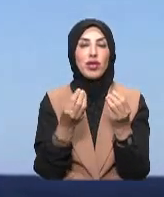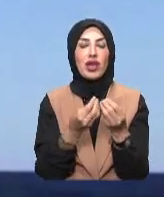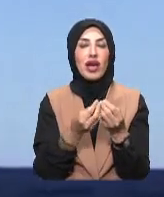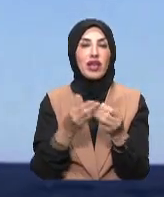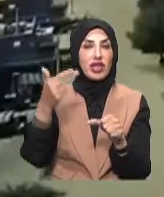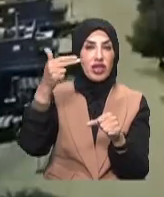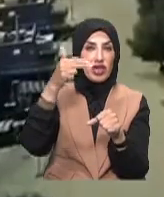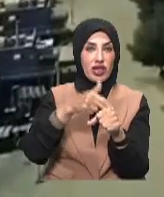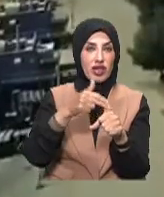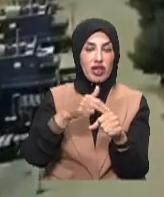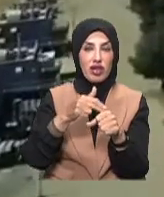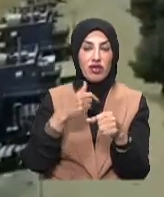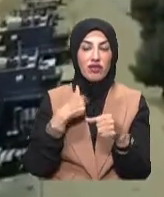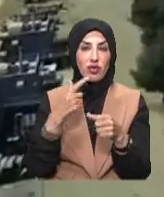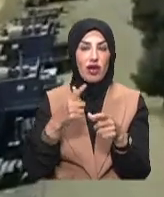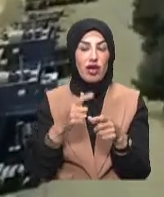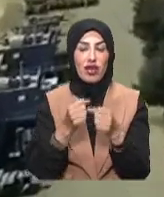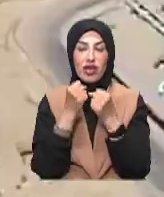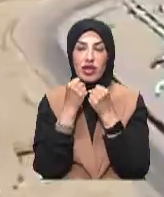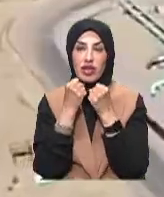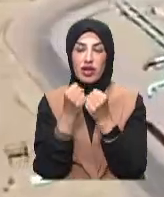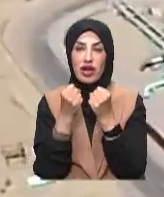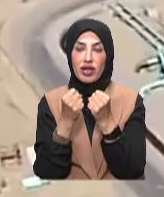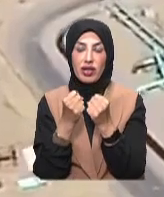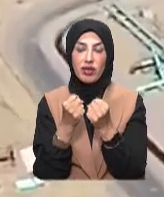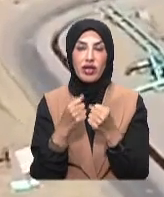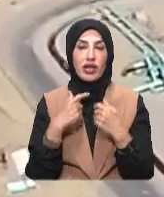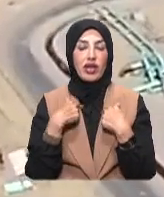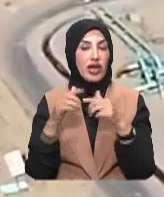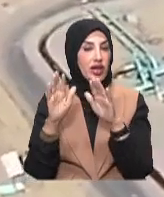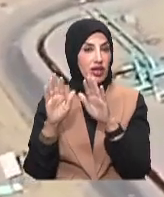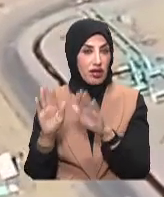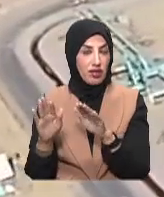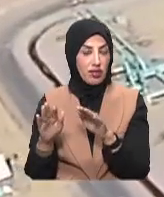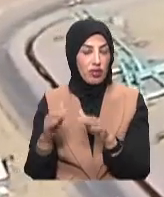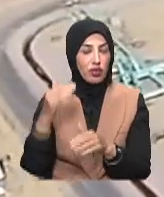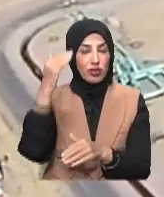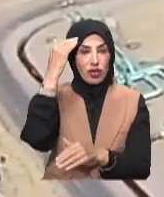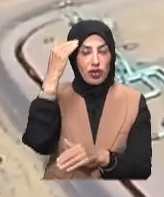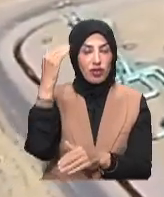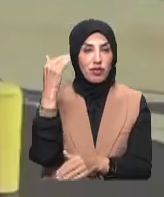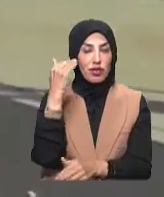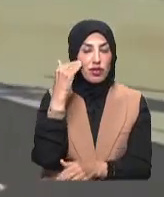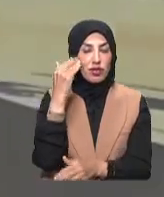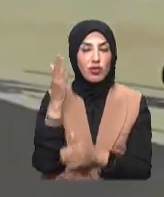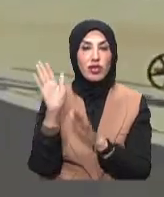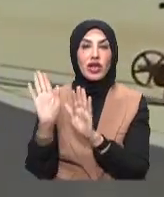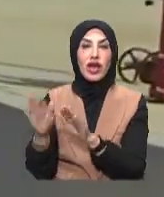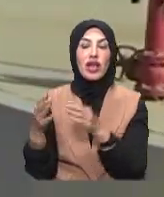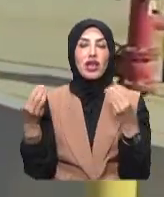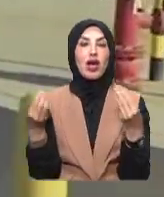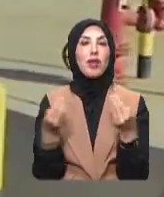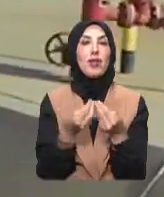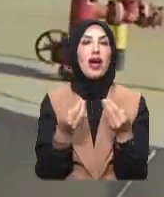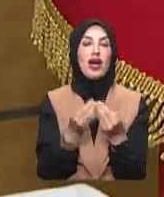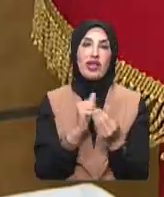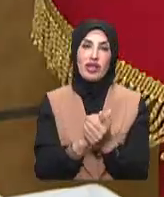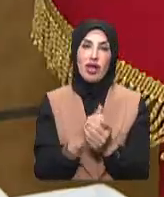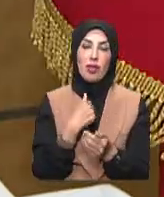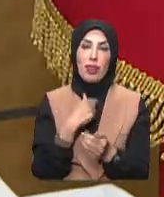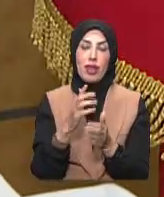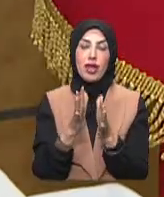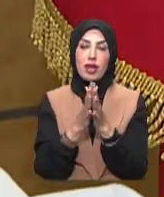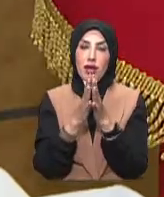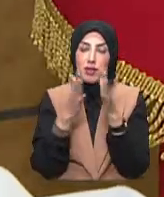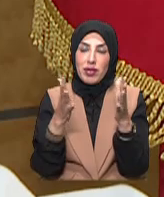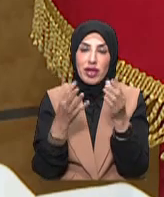شاء الله من تواجدنا في السوق الكوري احنا في السوق الكوري من 1964 واحنا من اكبر